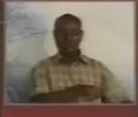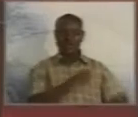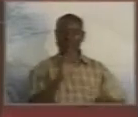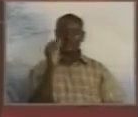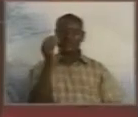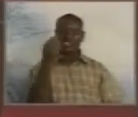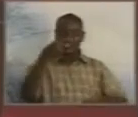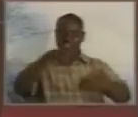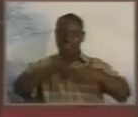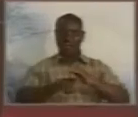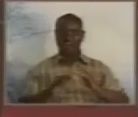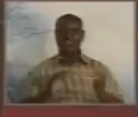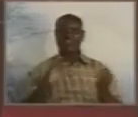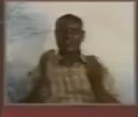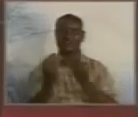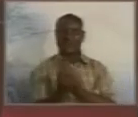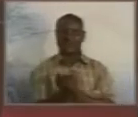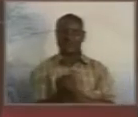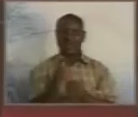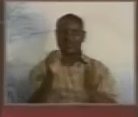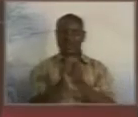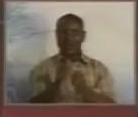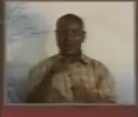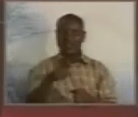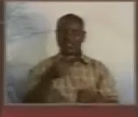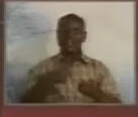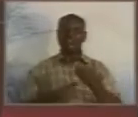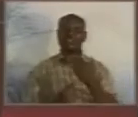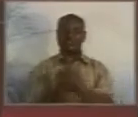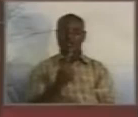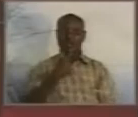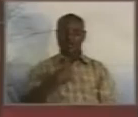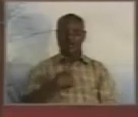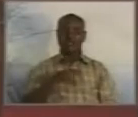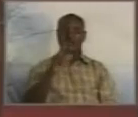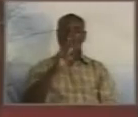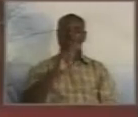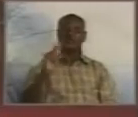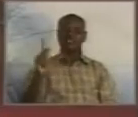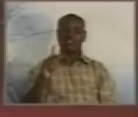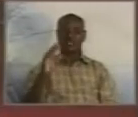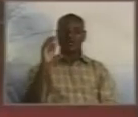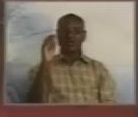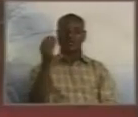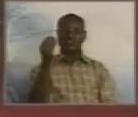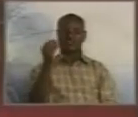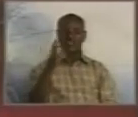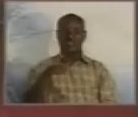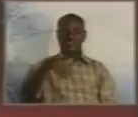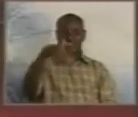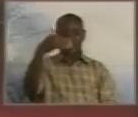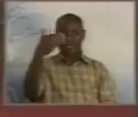lakini jamb hili lilit wakati mimi niki pale kama kamish wa madini kulu na mogor pale serali ilam